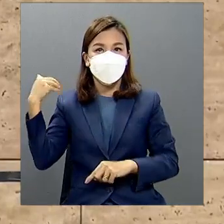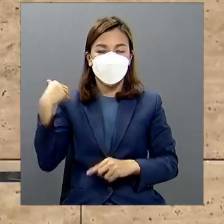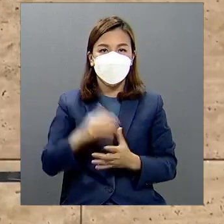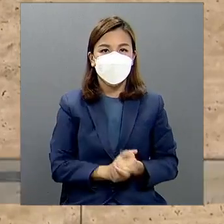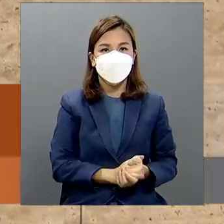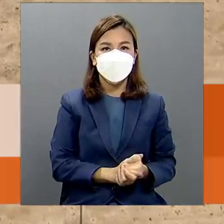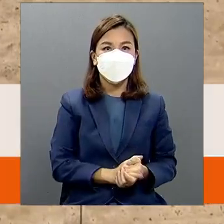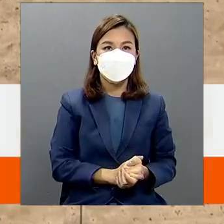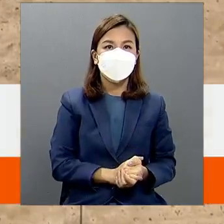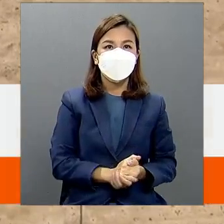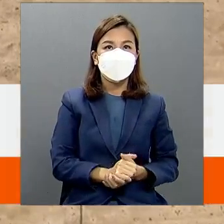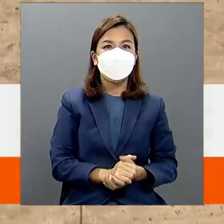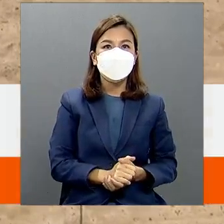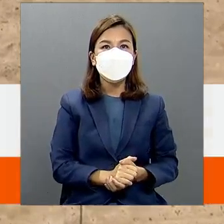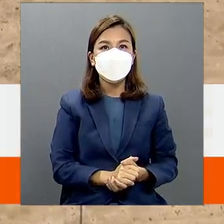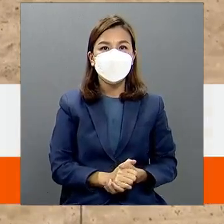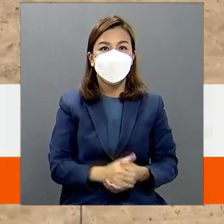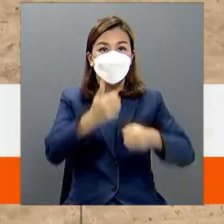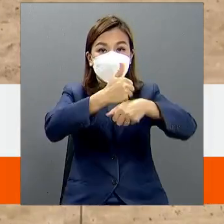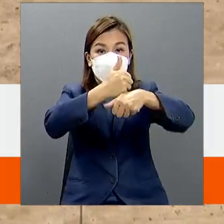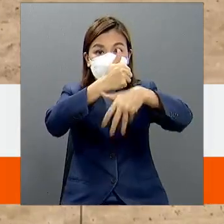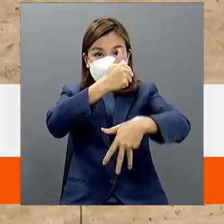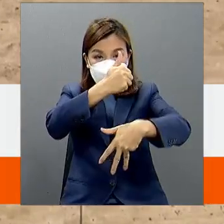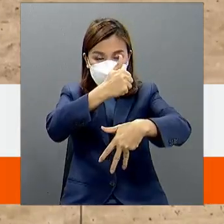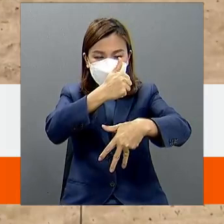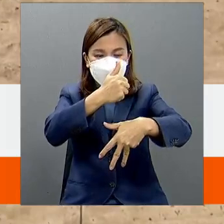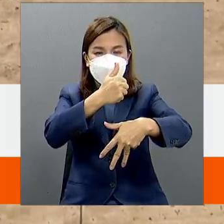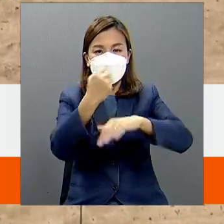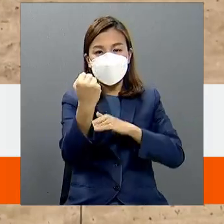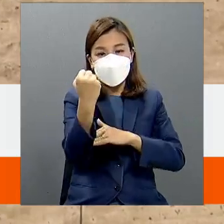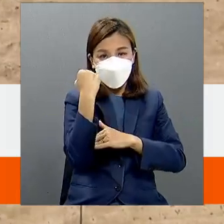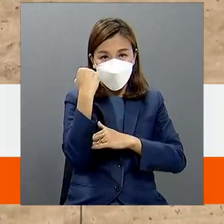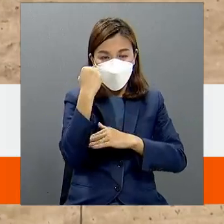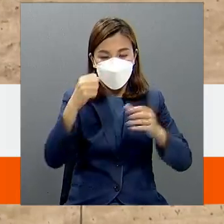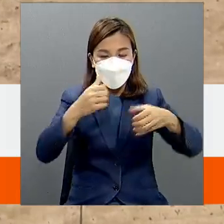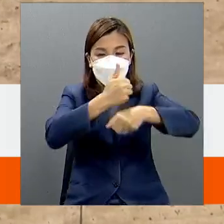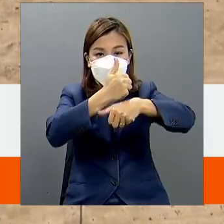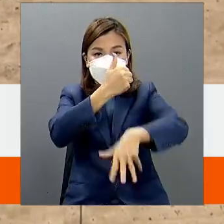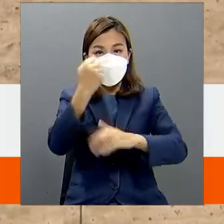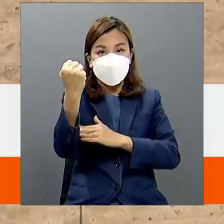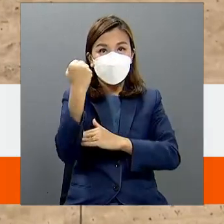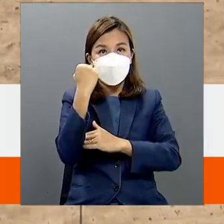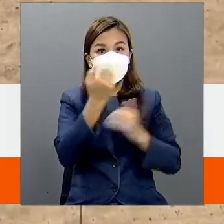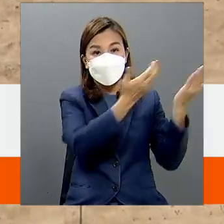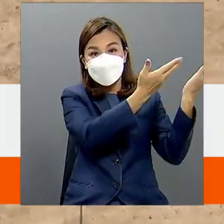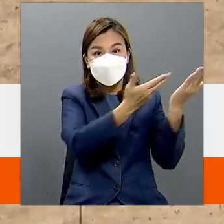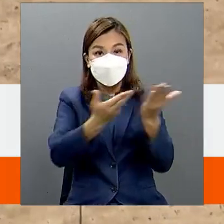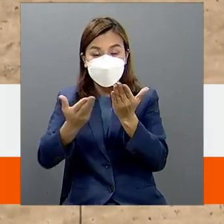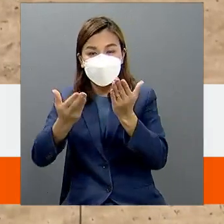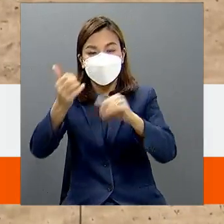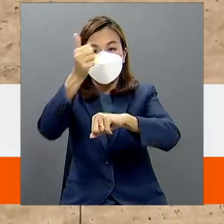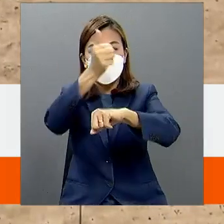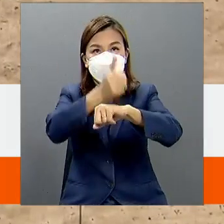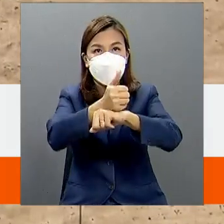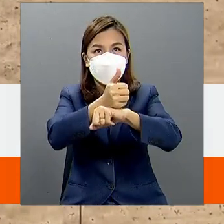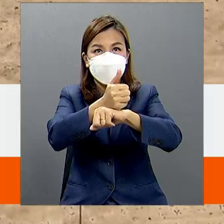ากันเป็นโครงสร้างแบบแน่นนะครับมั่นคงเพียงแต่เราเชิญท่านมานั่งอยู่ข้างบนถึงจุดยืนวันหนึ่งท่านไ